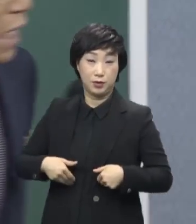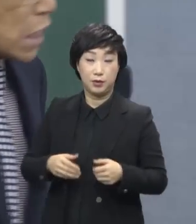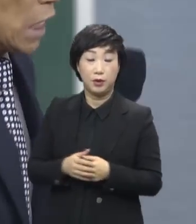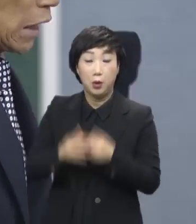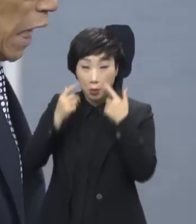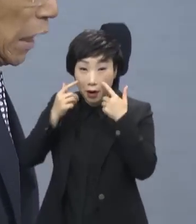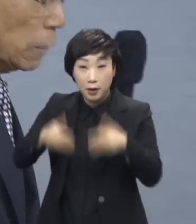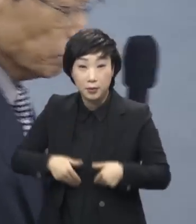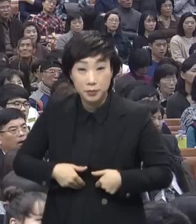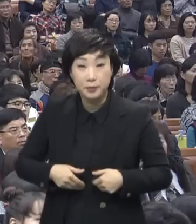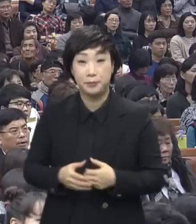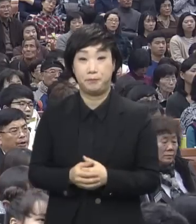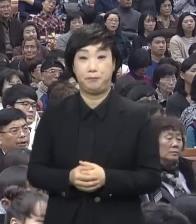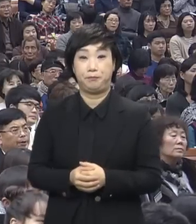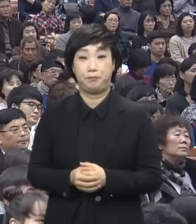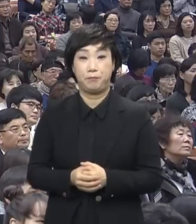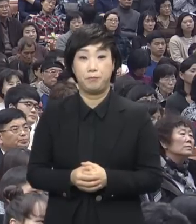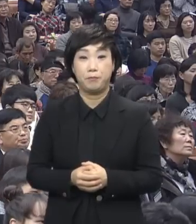아멘. 확실하다.